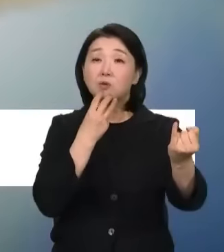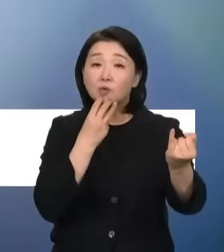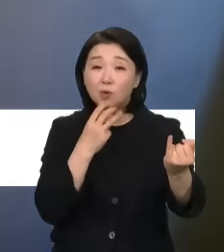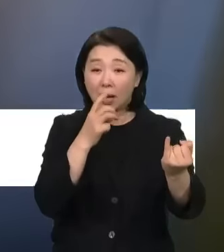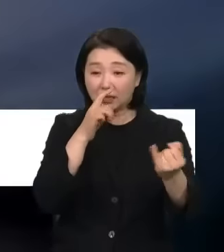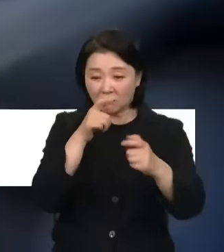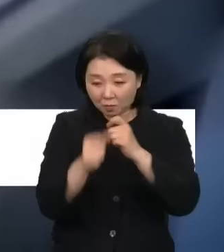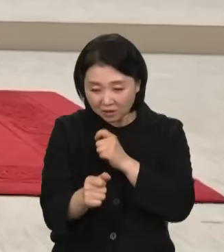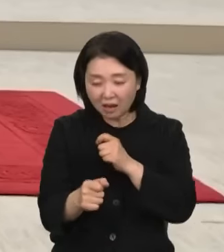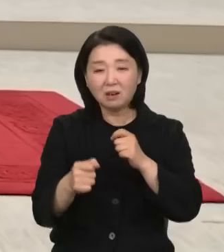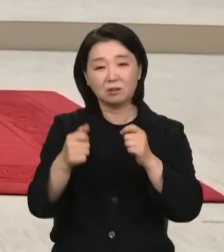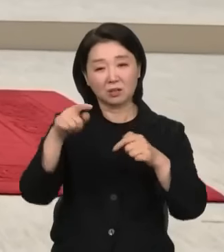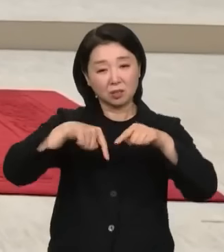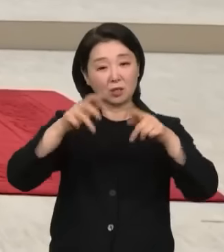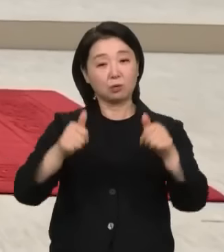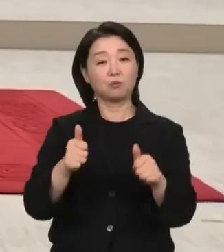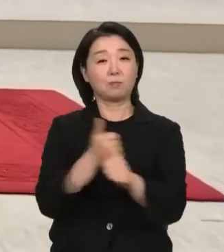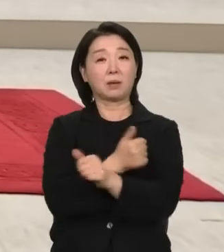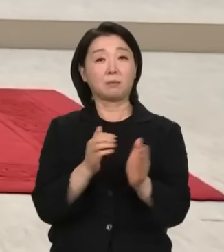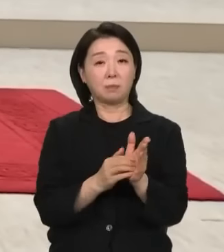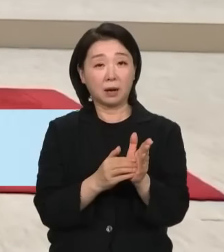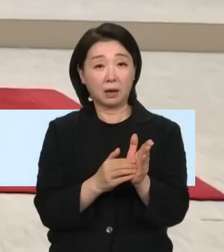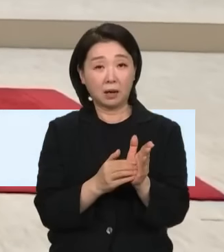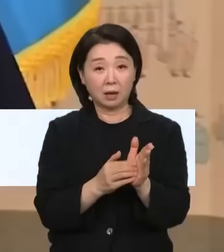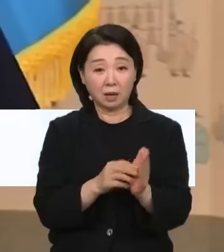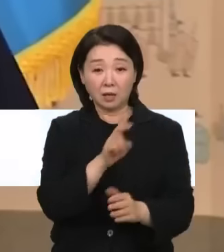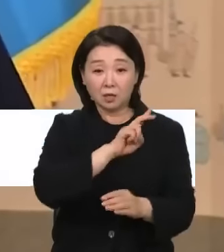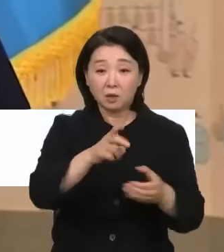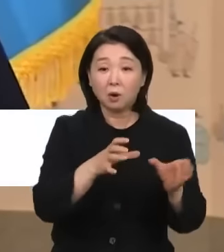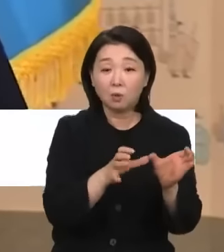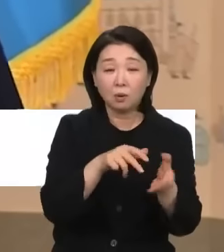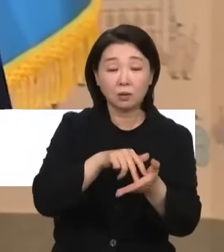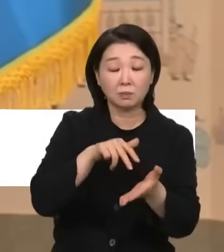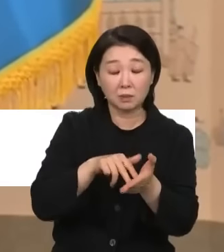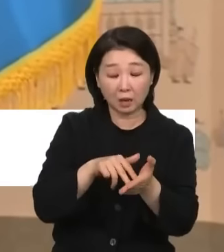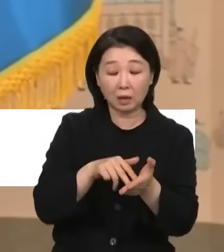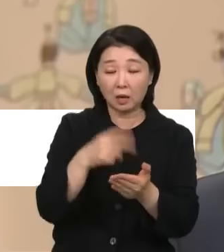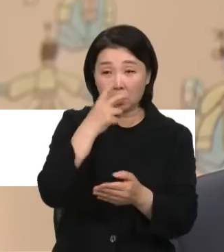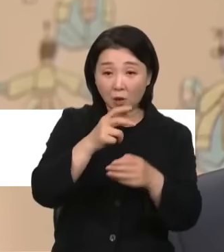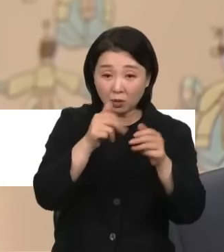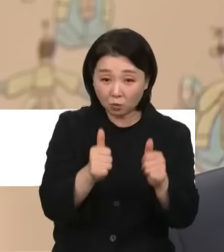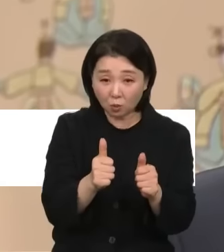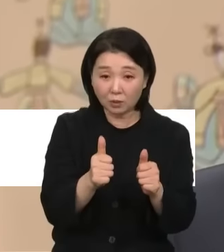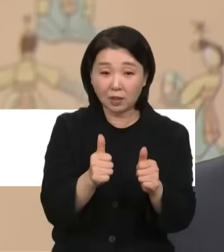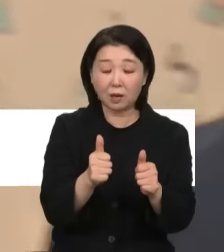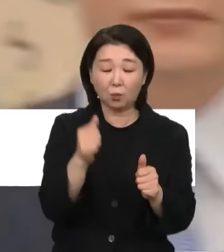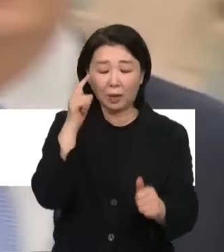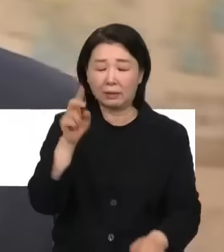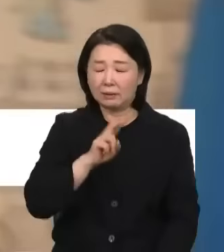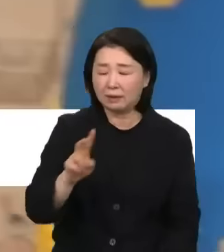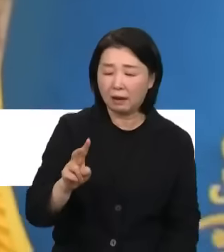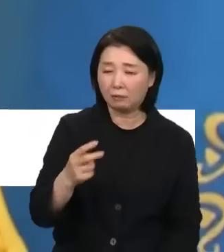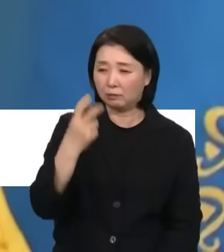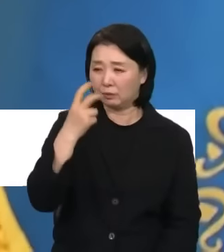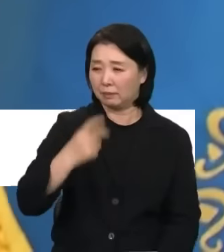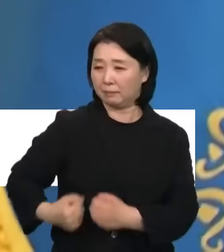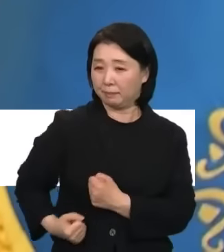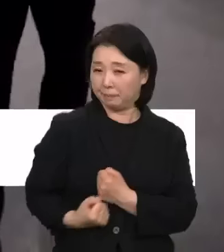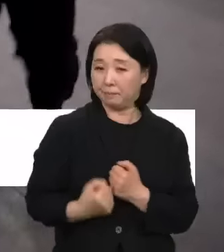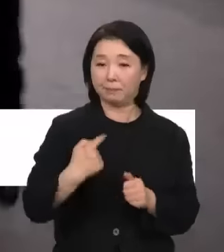지휘부가 바뀌었다는 겁니다. 여권에선 이원석 검찰총장이 이끈 검찰이 야권 수사에 미적거린다는 비판이